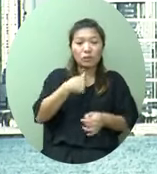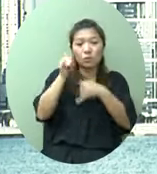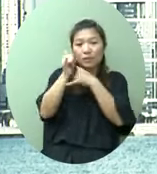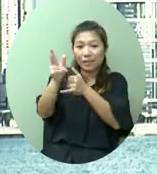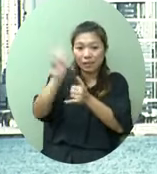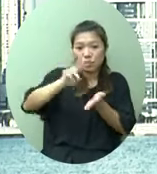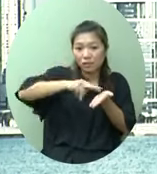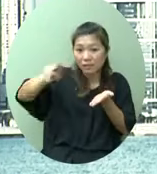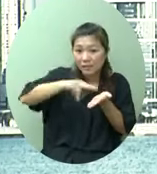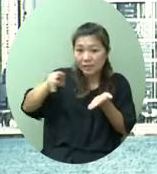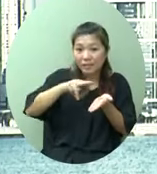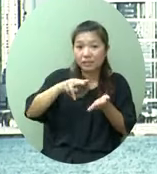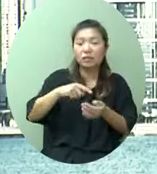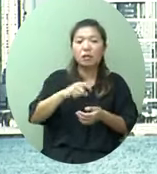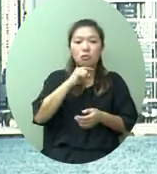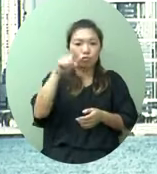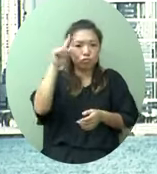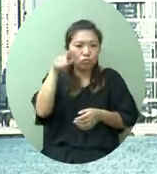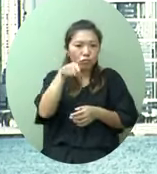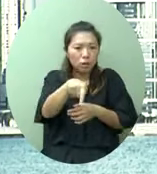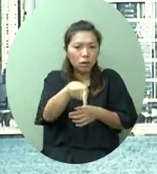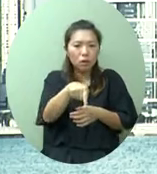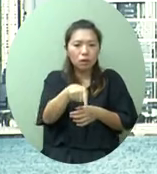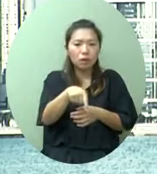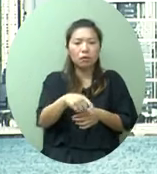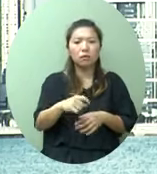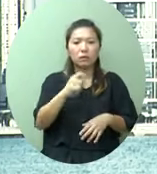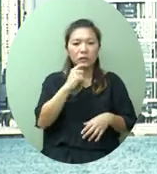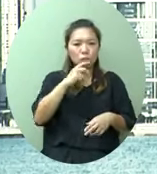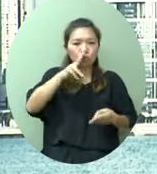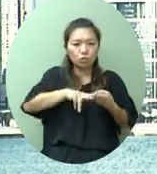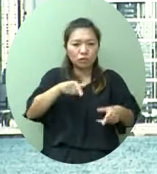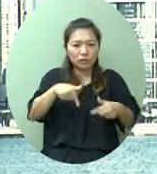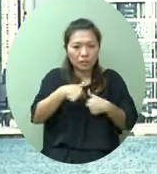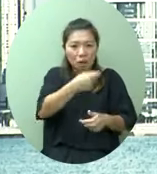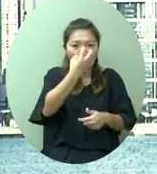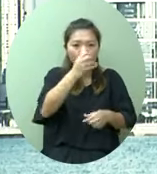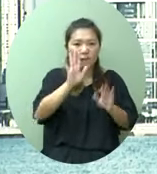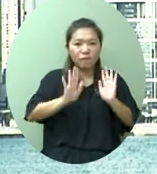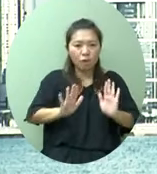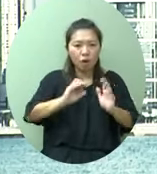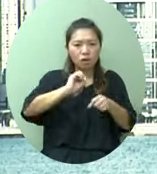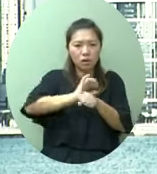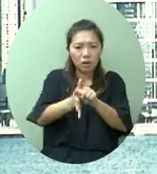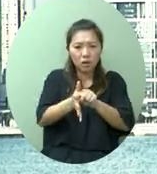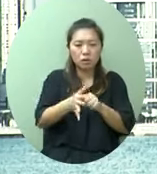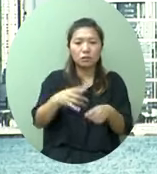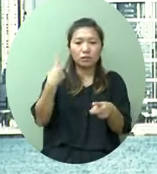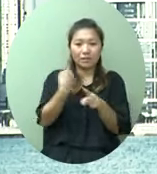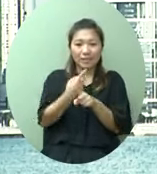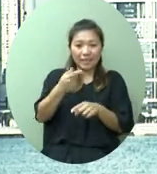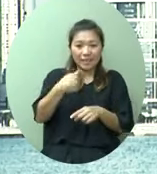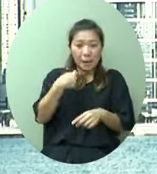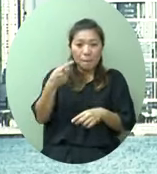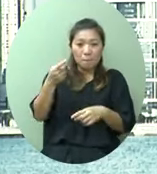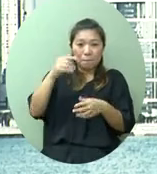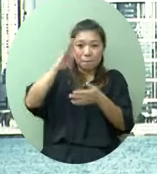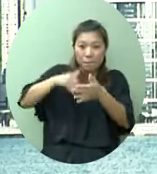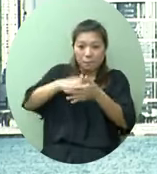致性，或者更加令到他們是有信心香港這套防疫制度是不會成為一個缺